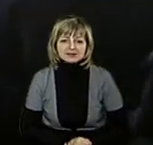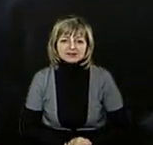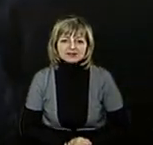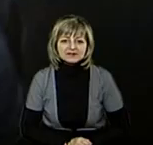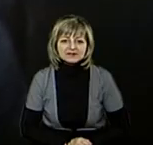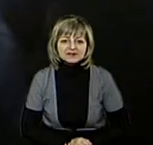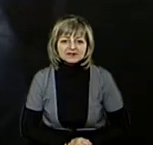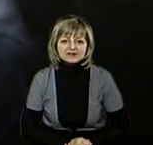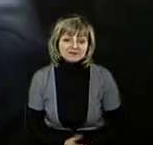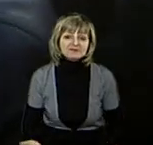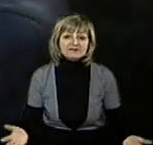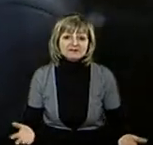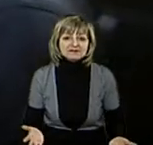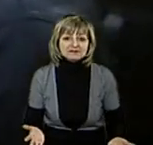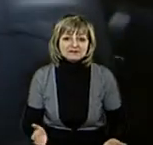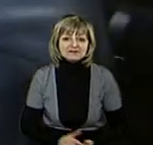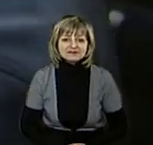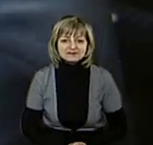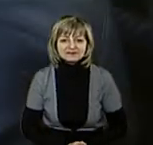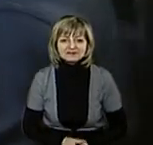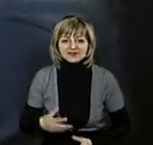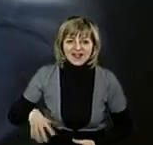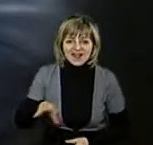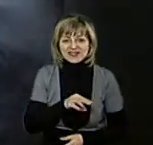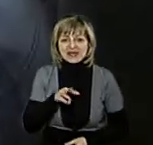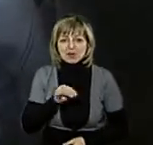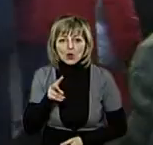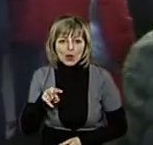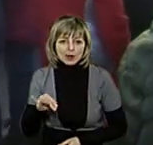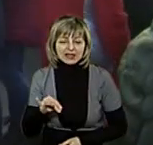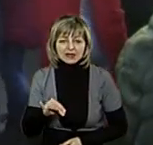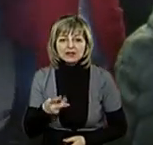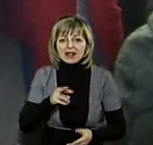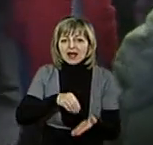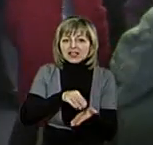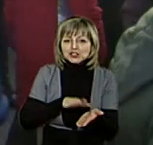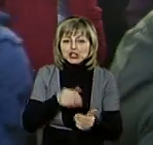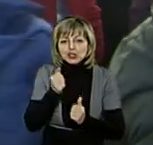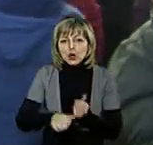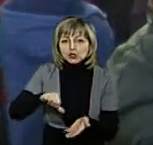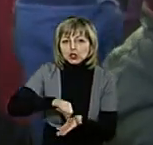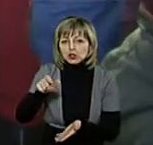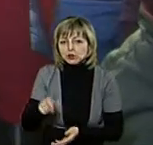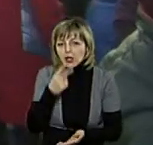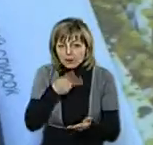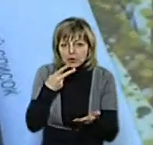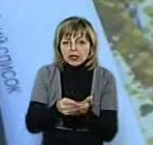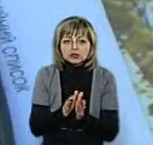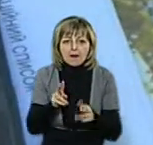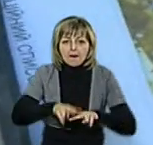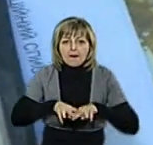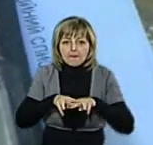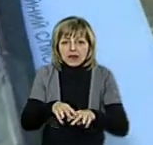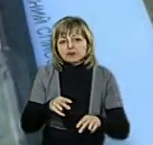Ну ви тут не одного Петра не знайдете, чого ви тут всі стояли? То всі Миколи. Для реєстрації кожен учасник демонструє паспорт,